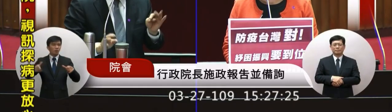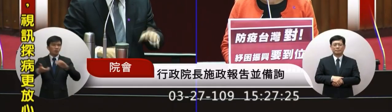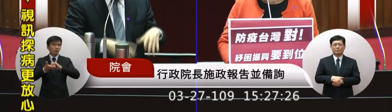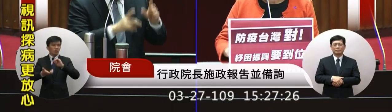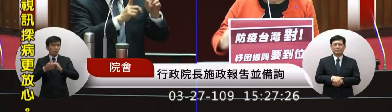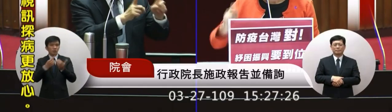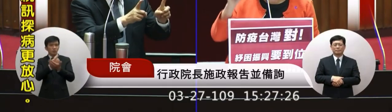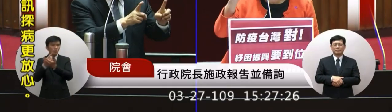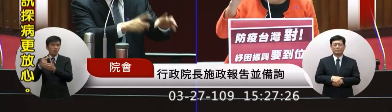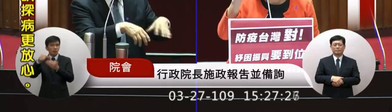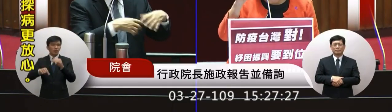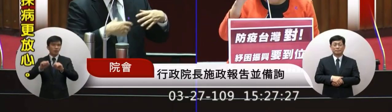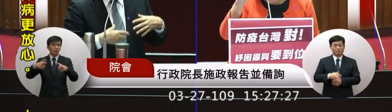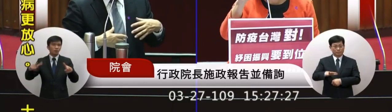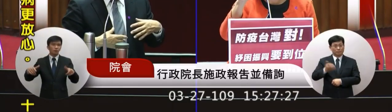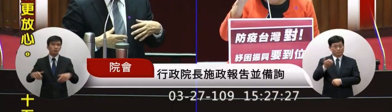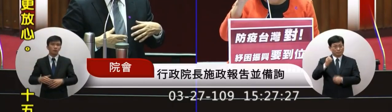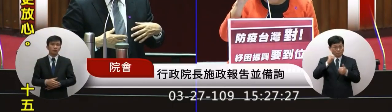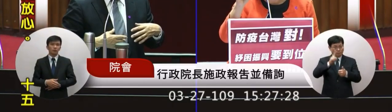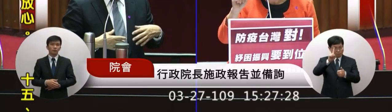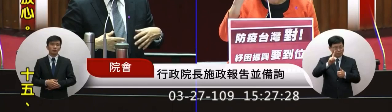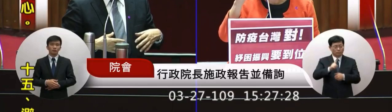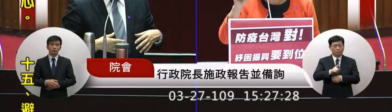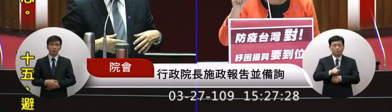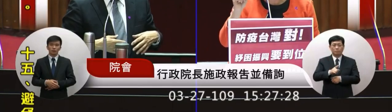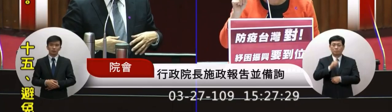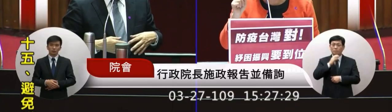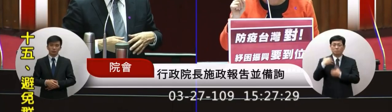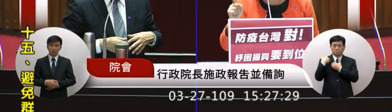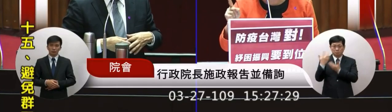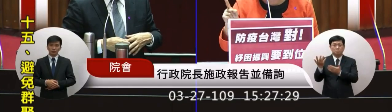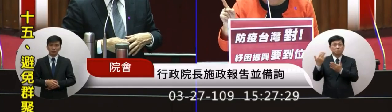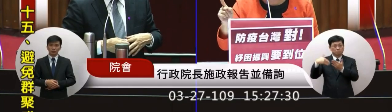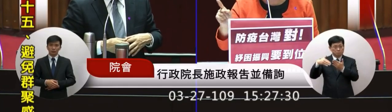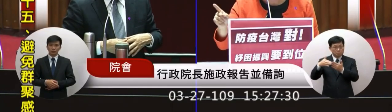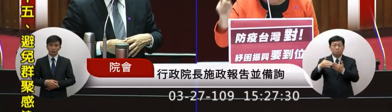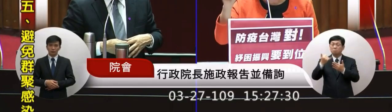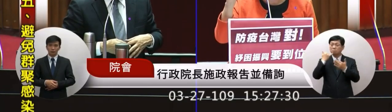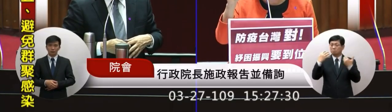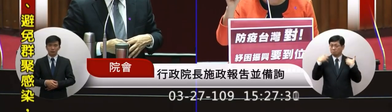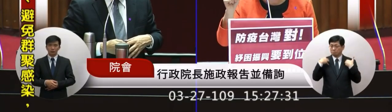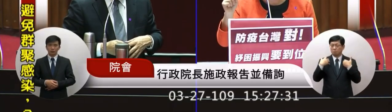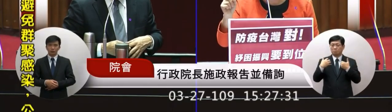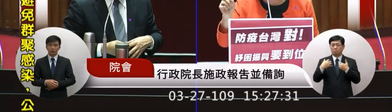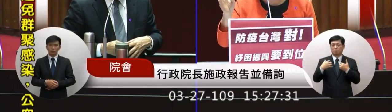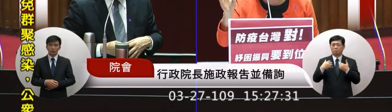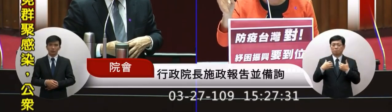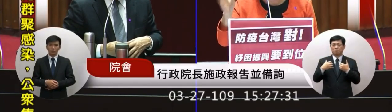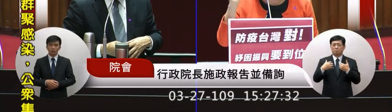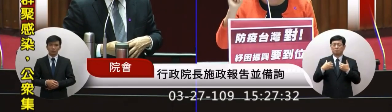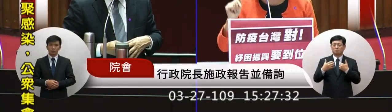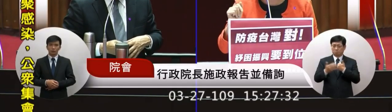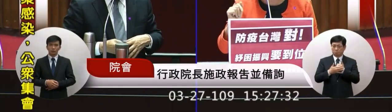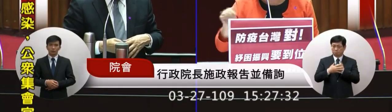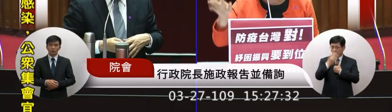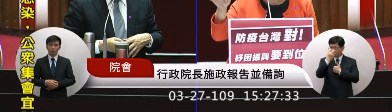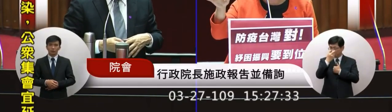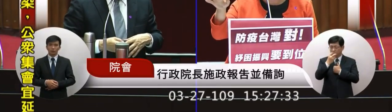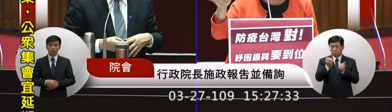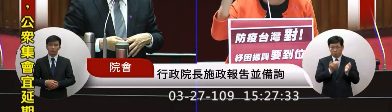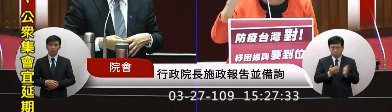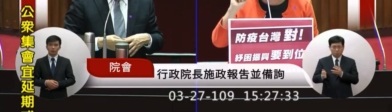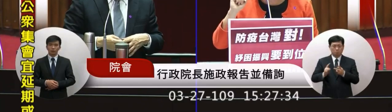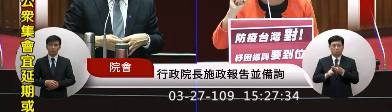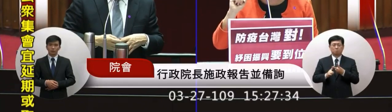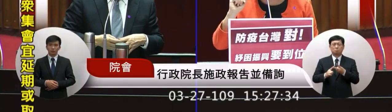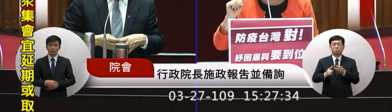面不一，所以今晚 我刚刚有讲到一个重点。由学校可以来看整理，还有